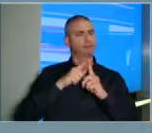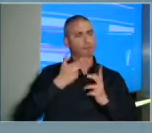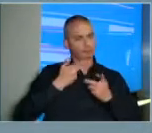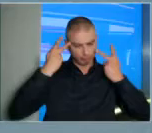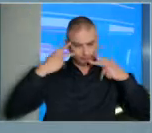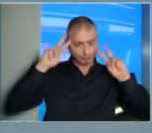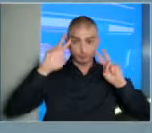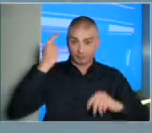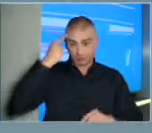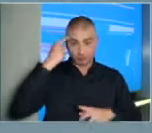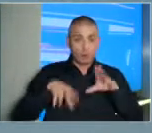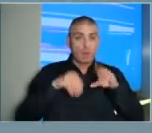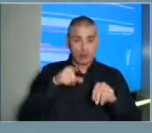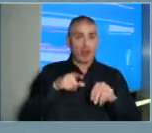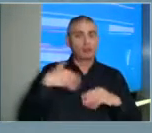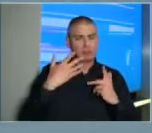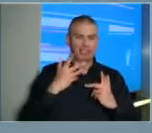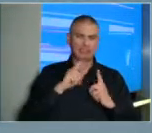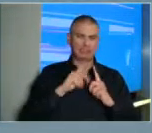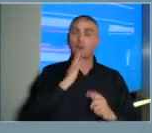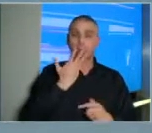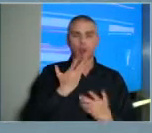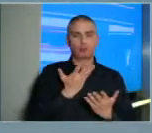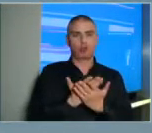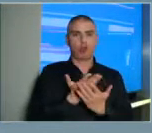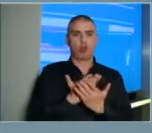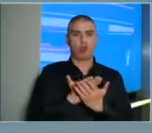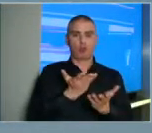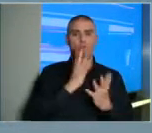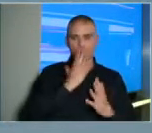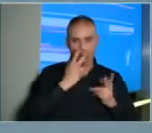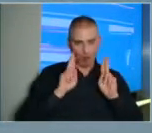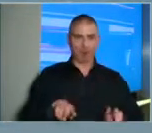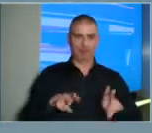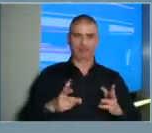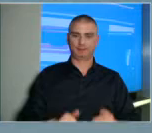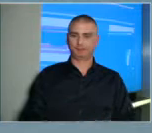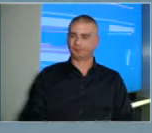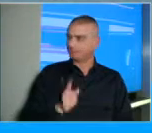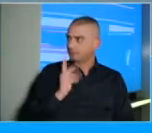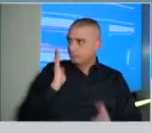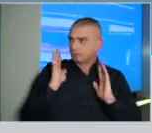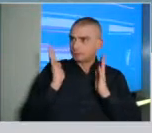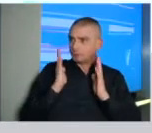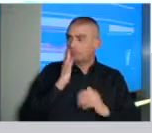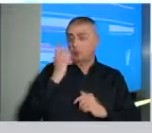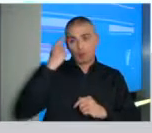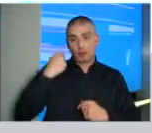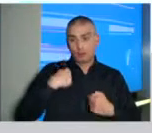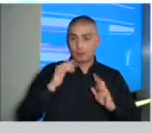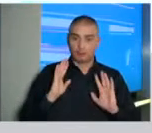ואם חשבנו שהמערכת הבחירות הזו תהיה מכוערת, אז הנה ההוכחה, היא מכוערת. היא לא נורא מכוערת